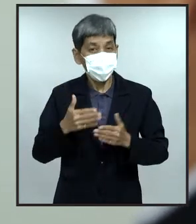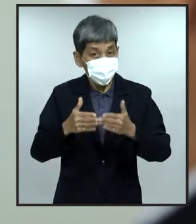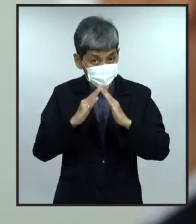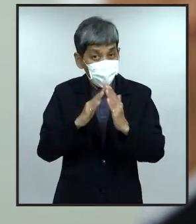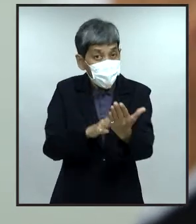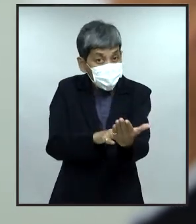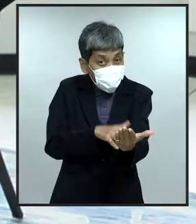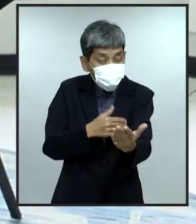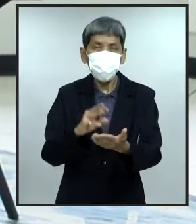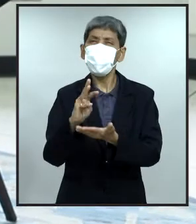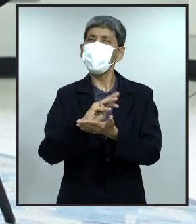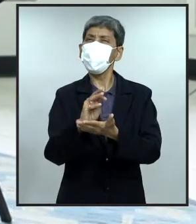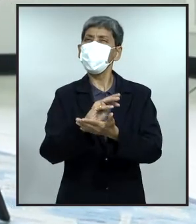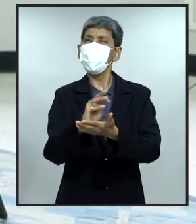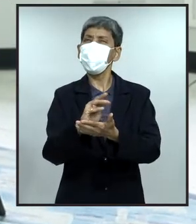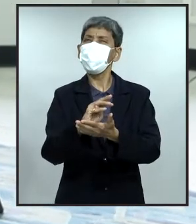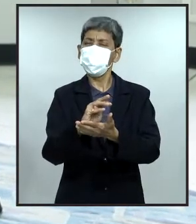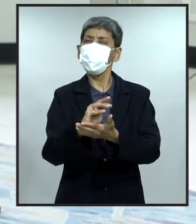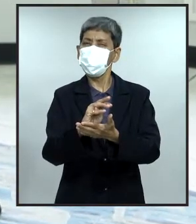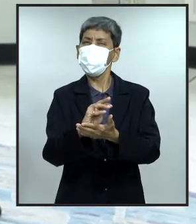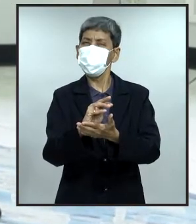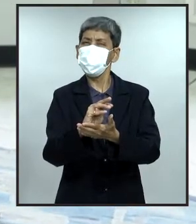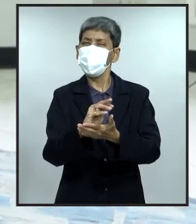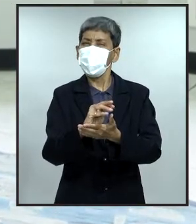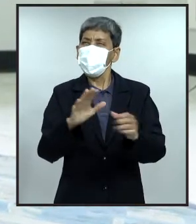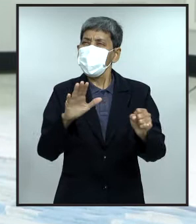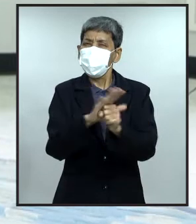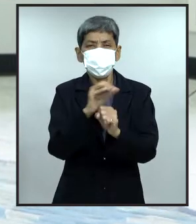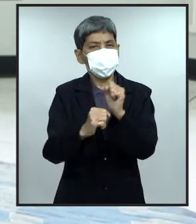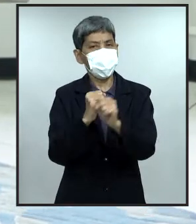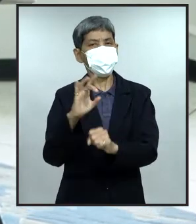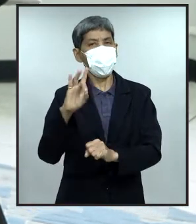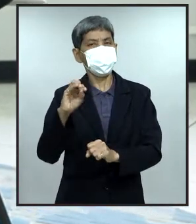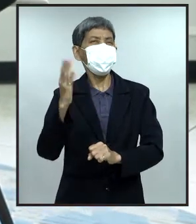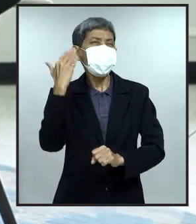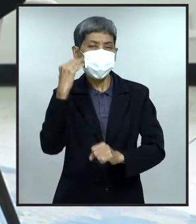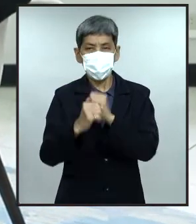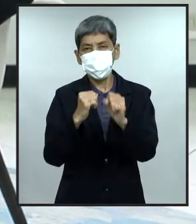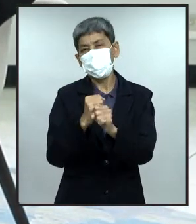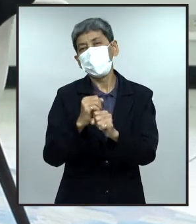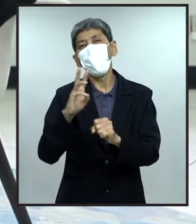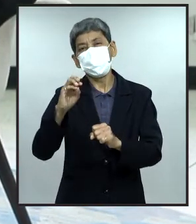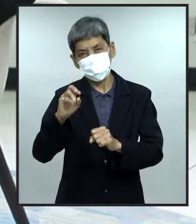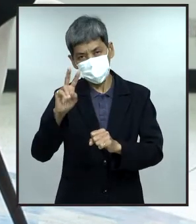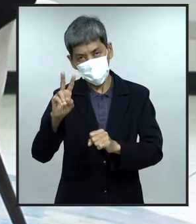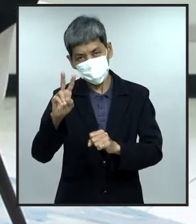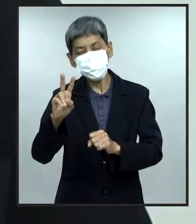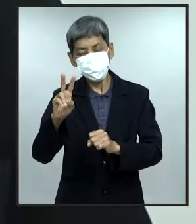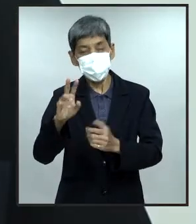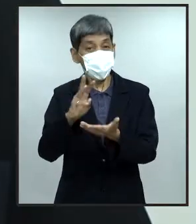ก่อตั้งมานานหรือยังครับที ่มูลนิธินี่ก็เราก็ครบ80ปีไปเมื่อปี62นะ